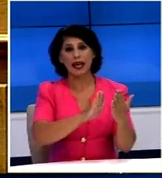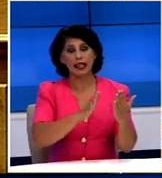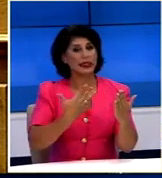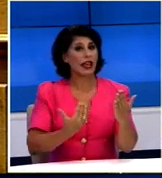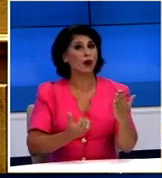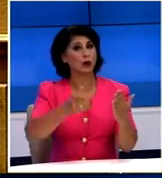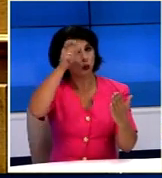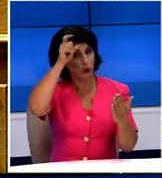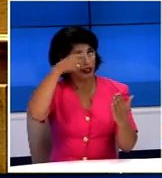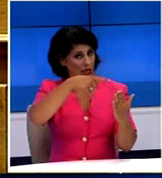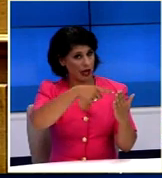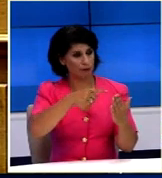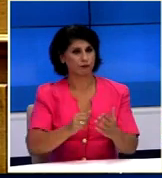Τουρκία